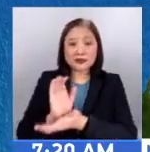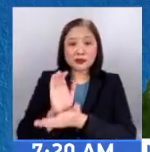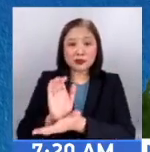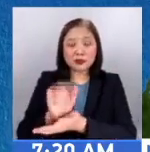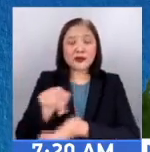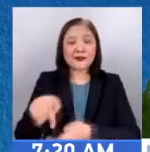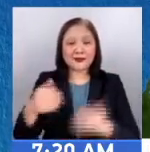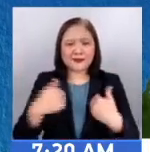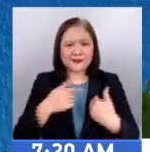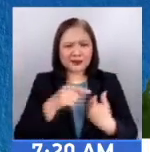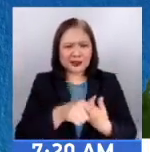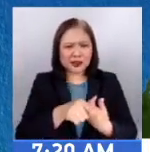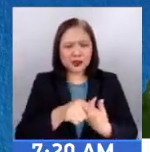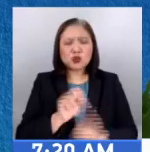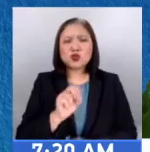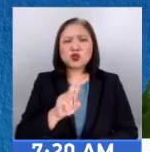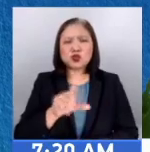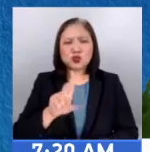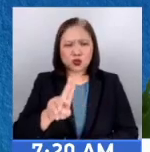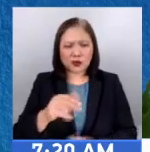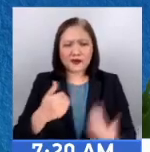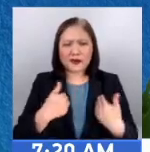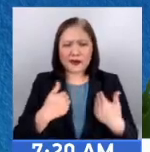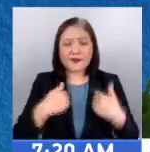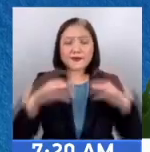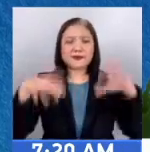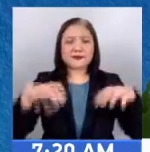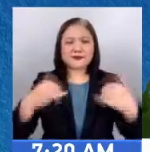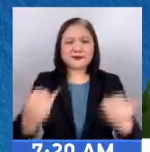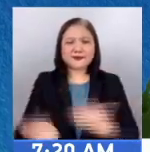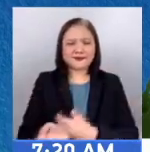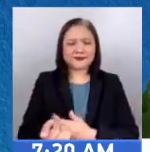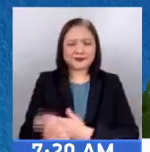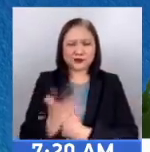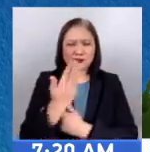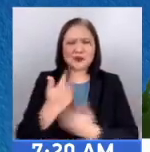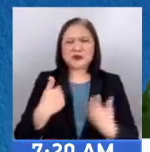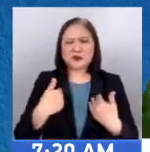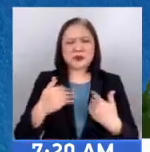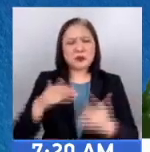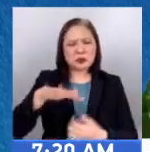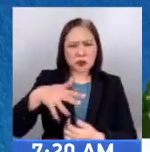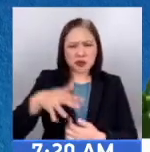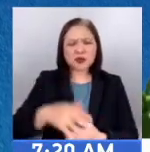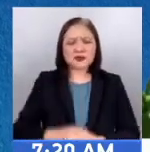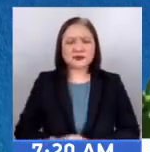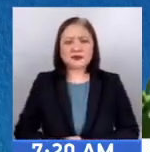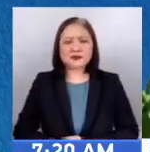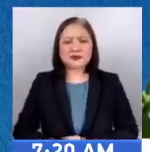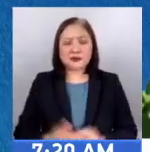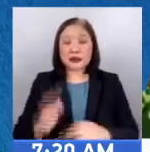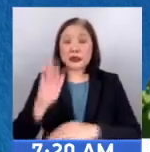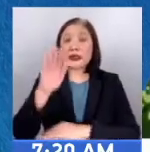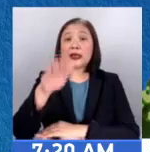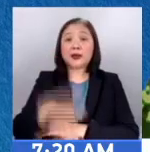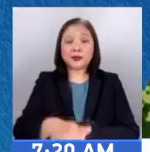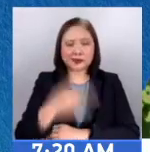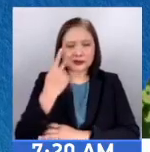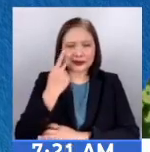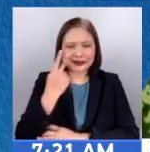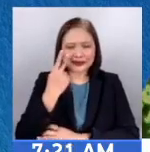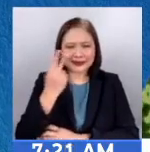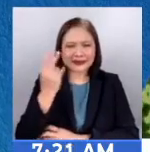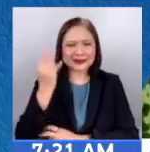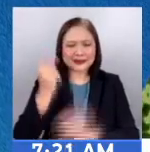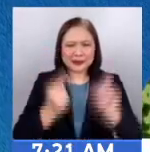Sulu Archipelago, may mga pag-ulan ngayong umaga pero mga hanggang katamtaman. Pagdating ng hapon, yan, makikita nyo mga kapuso, puro kulay